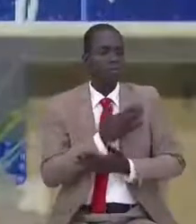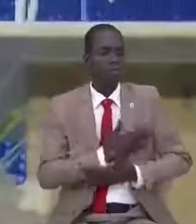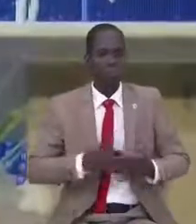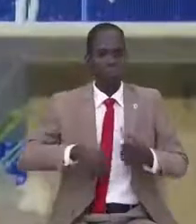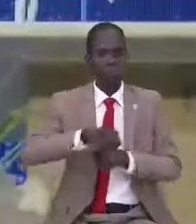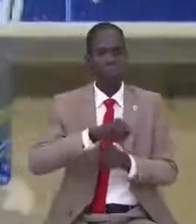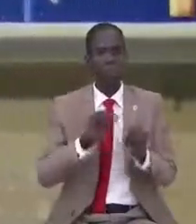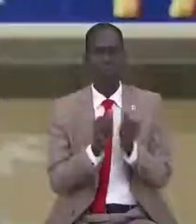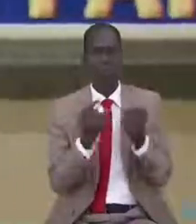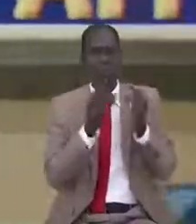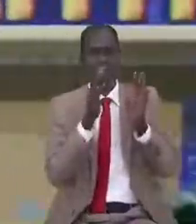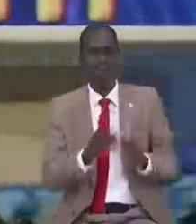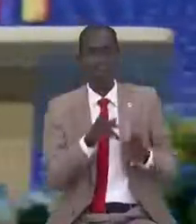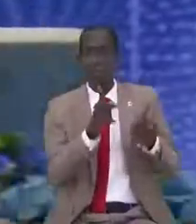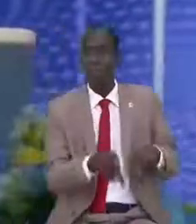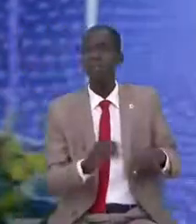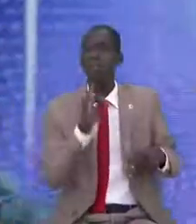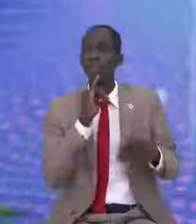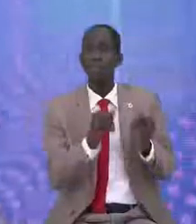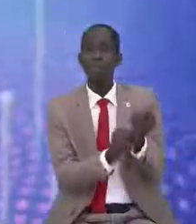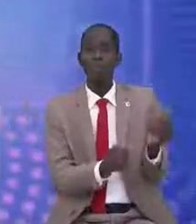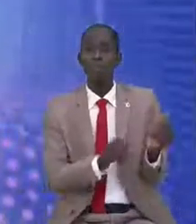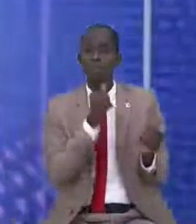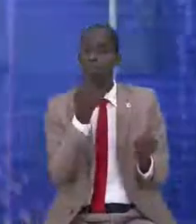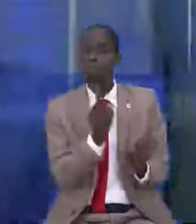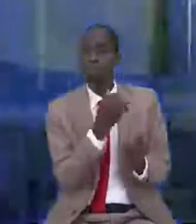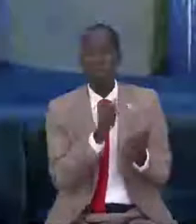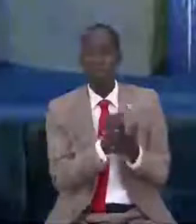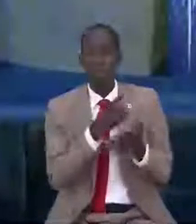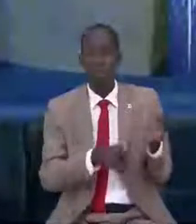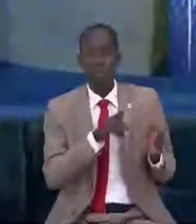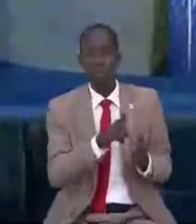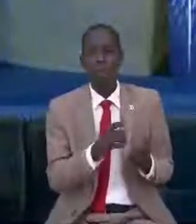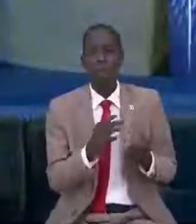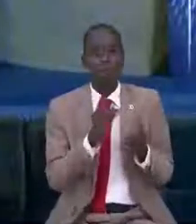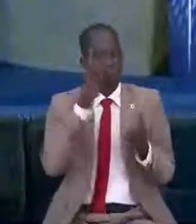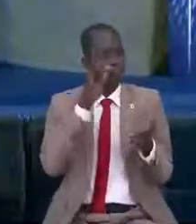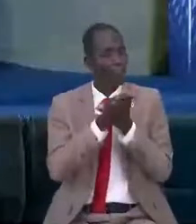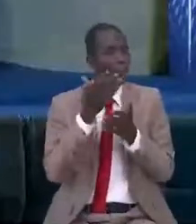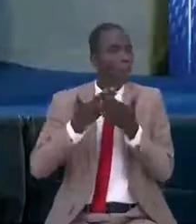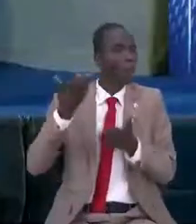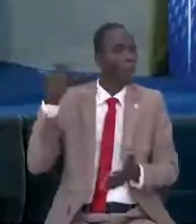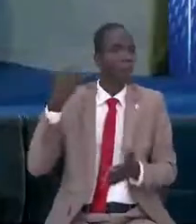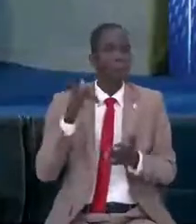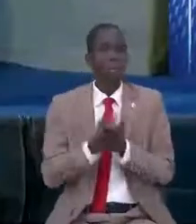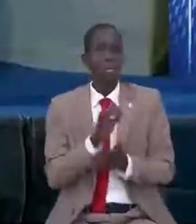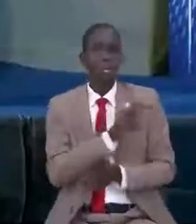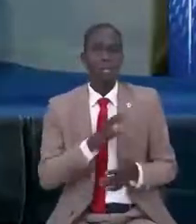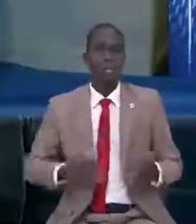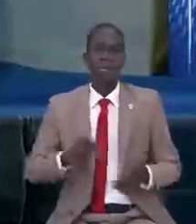eux. Celui-ci rétrograde, non seulement ça, ceux qui croyaient que Christ est le seul